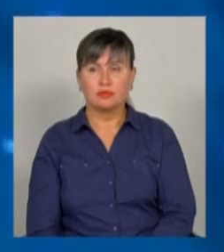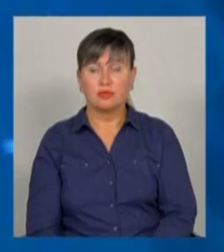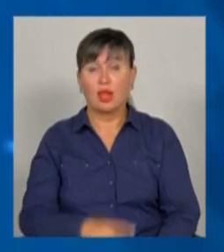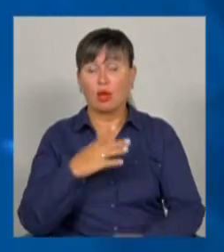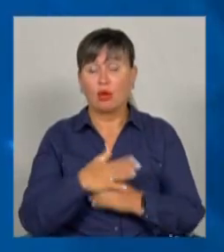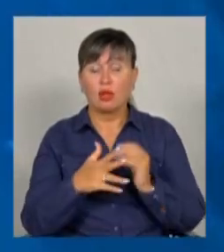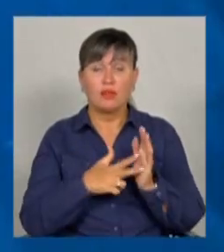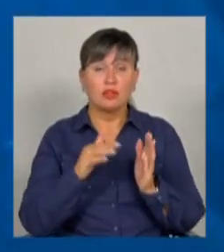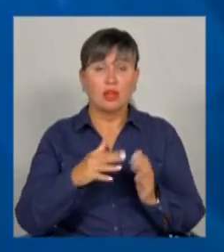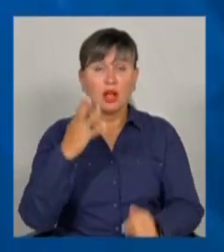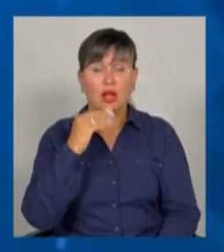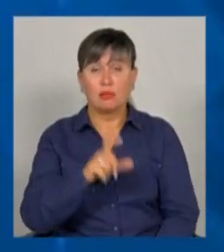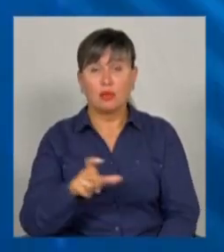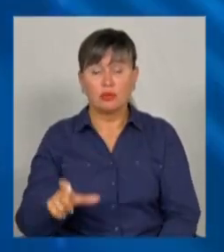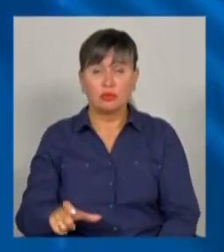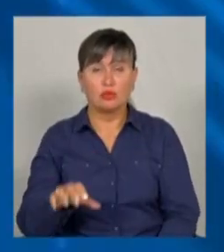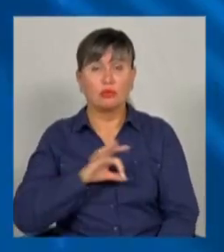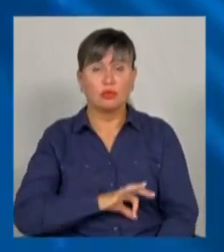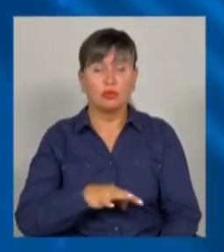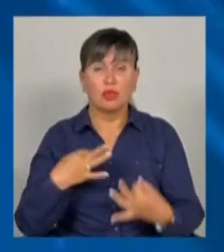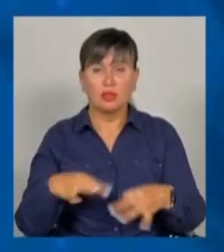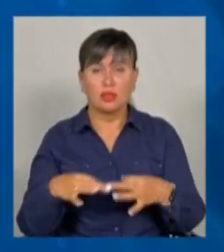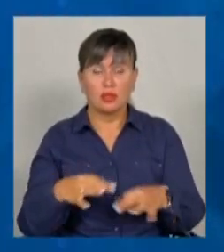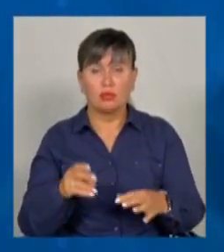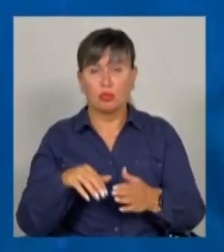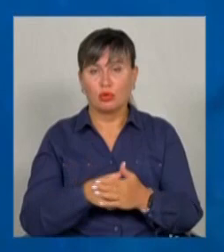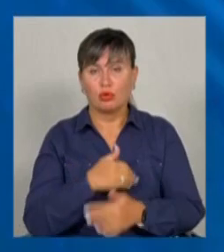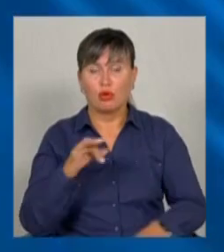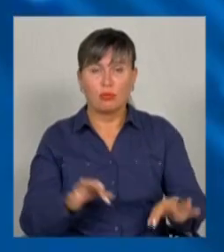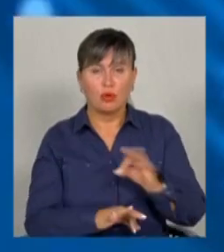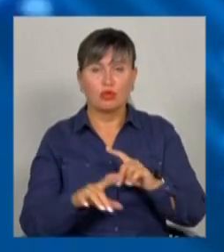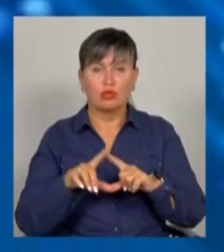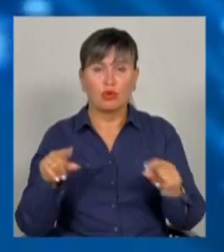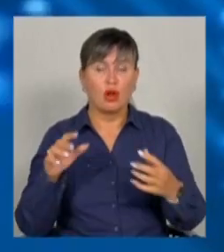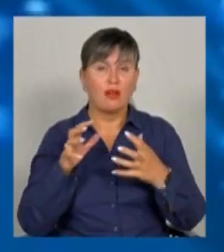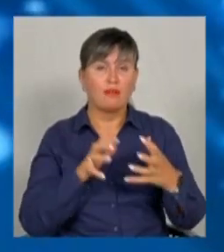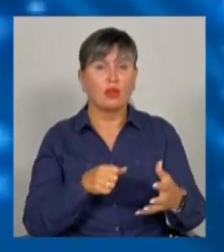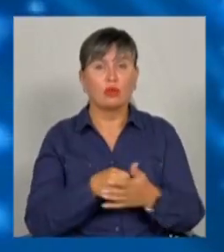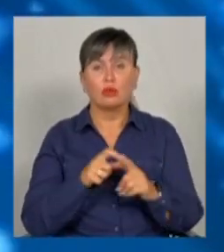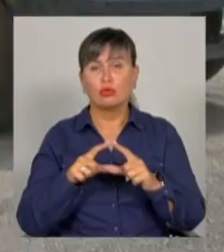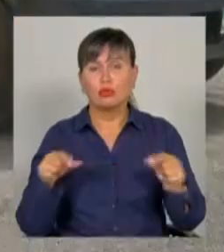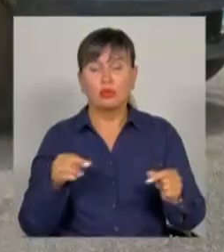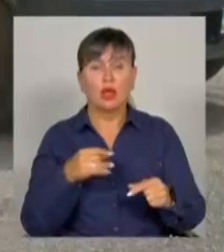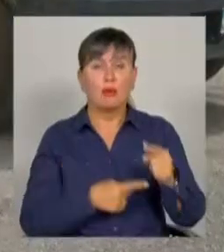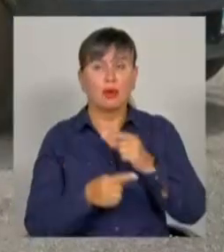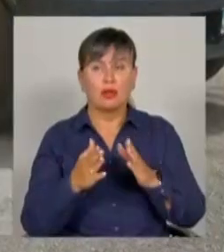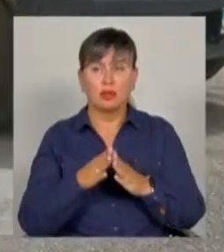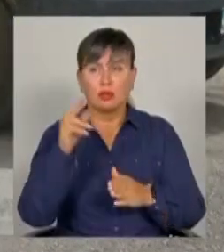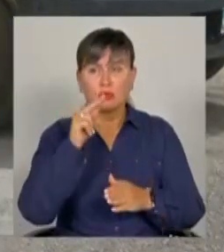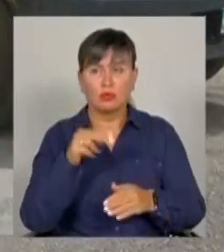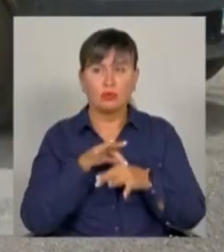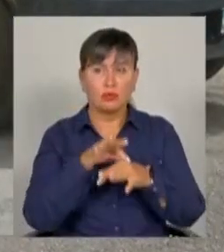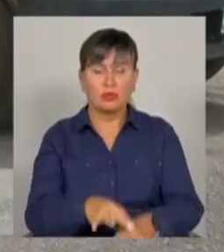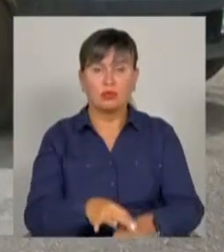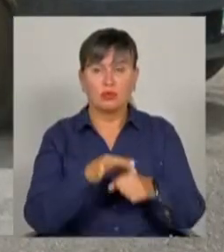Около 8 тысяч алматинских учеников пользуются трансфером по новому проекту «Школьный автобус». До школы и обратно домой учащиеся довозят